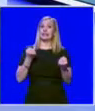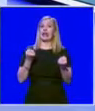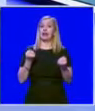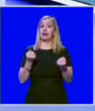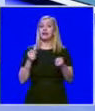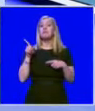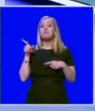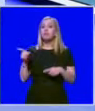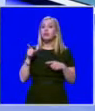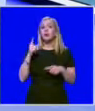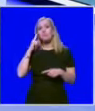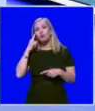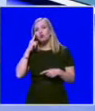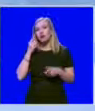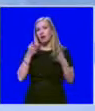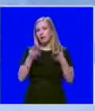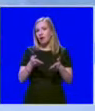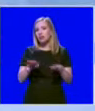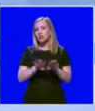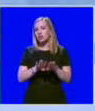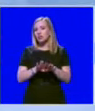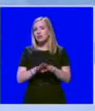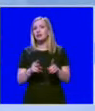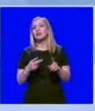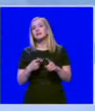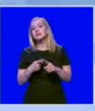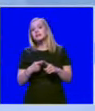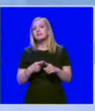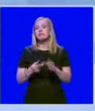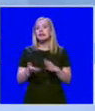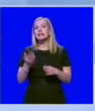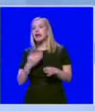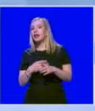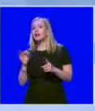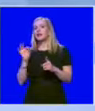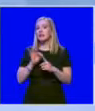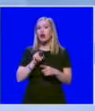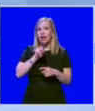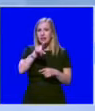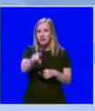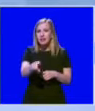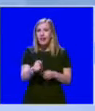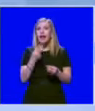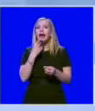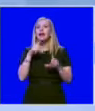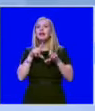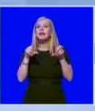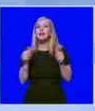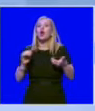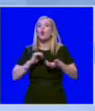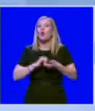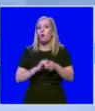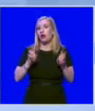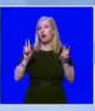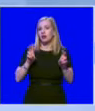ви подозират вас в същото, то с задна цел, с втори план, с умисъл. Нали? Нарекоха ви хартия на коалиция, в сговор